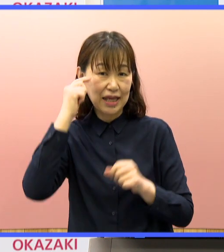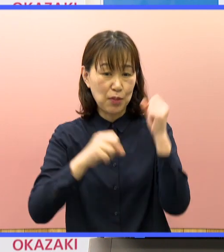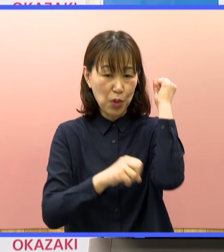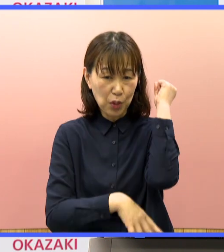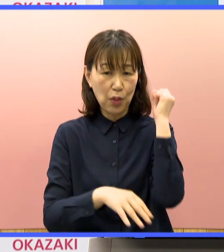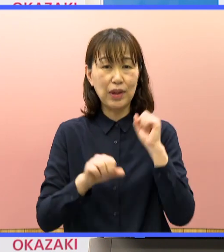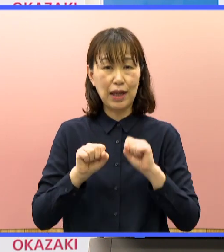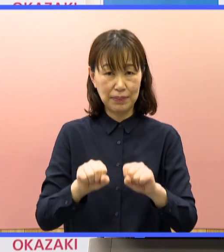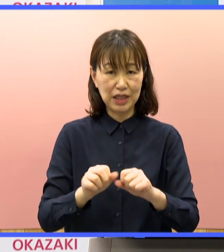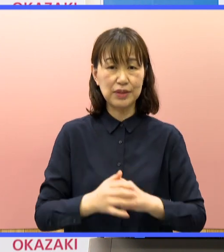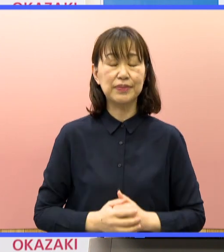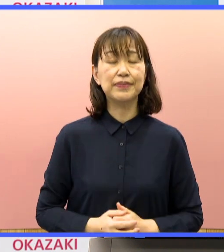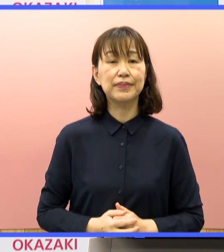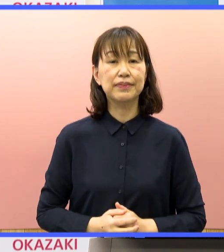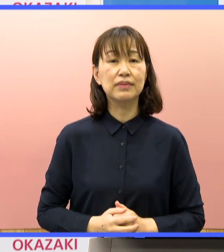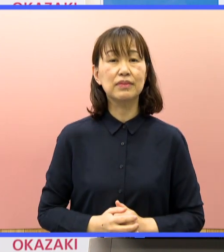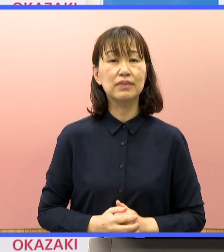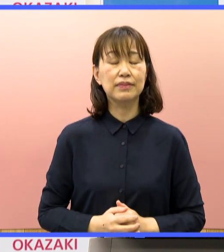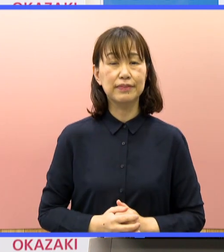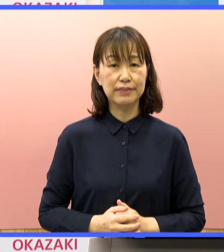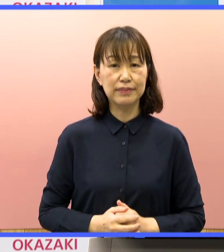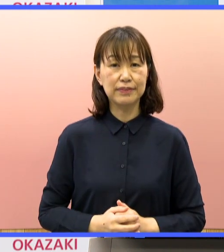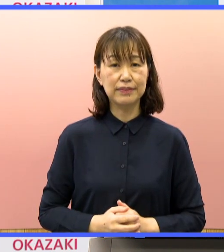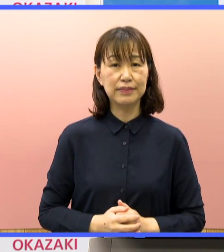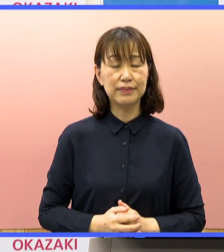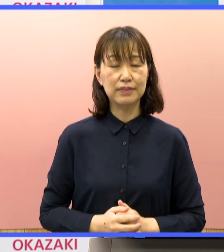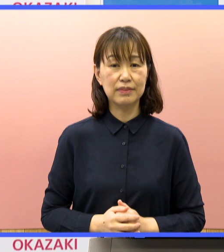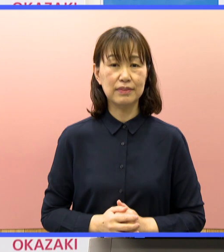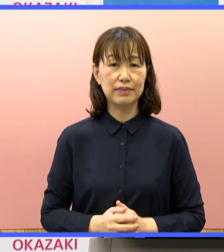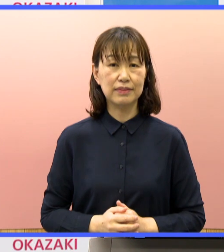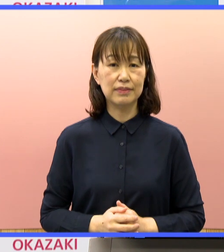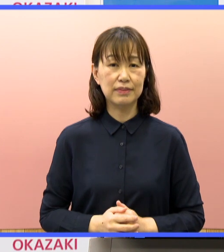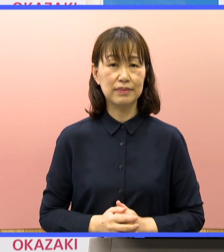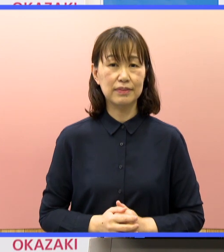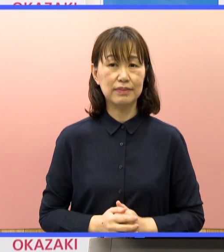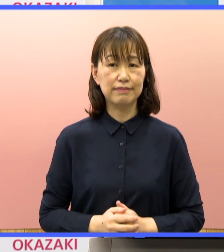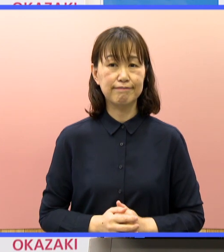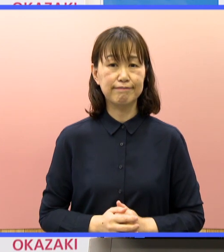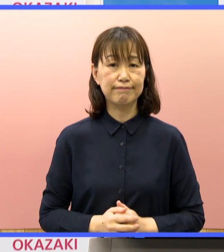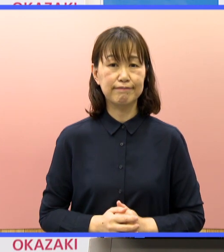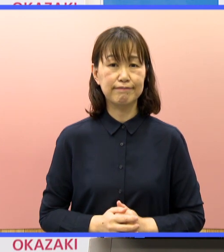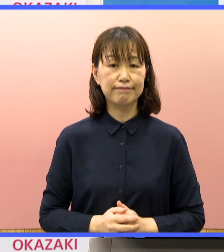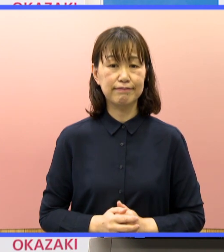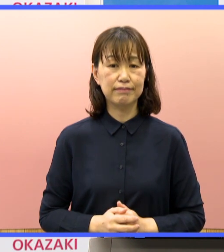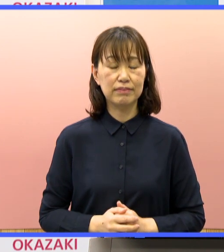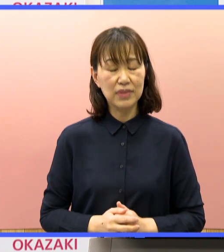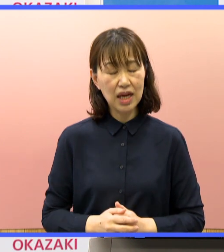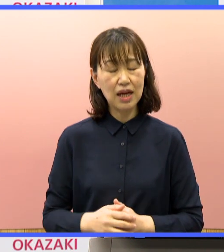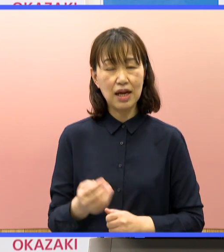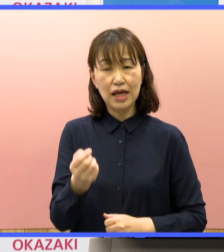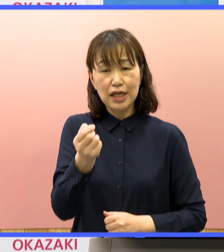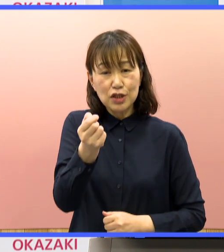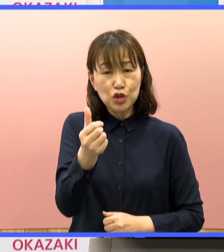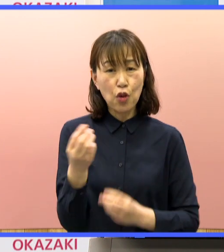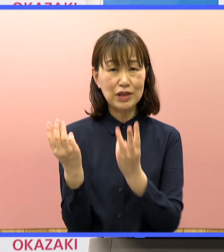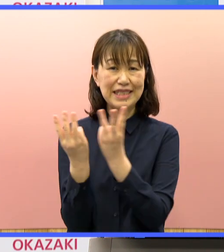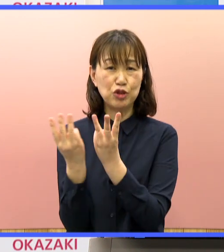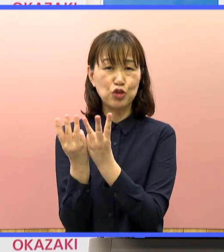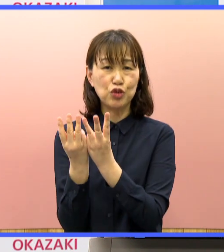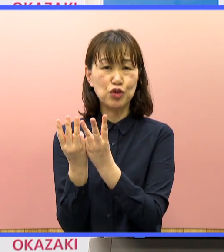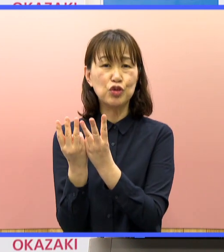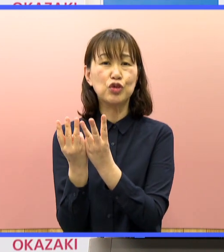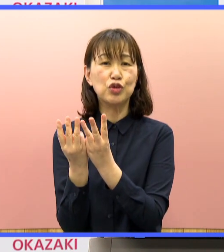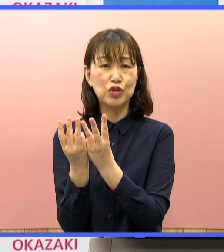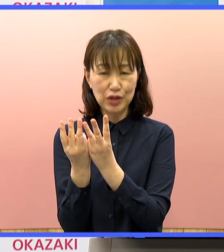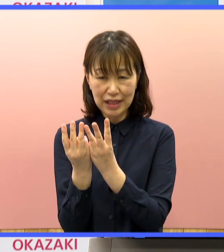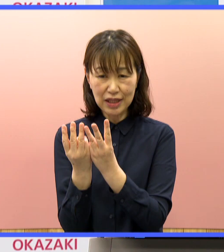ました。具体的には、スマートでスリムな行政運営体制の構築のため、スケールメリットを生かした組織運営を行